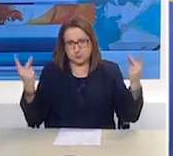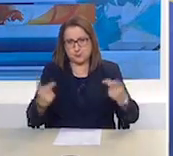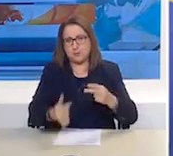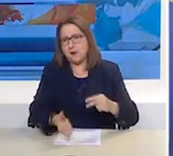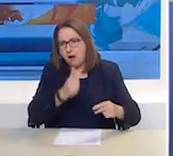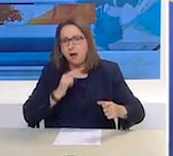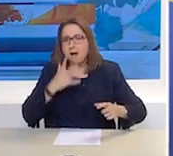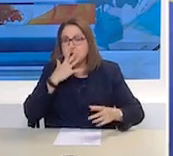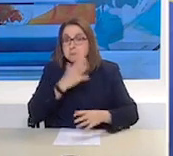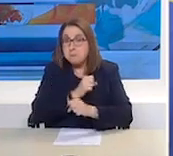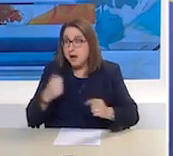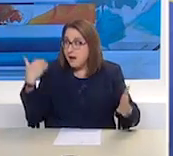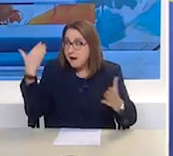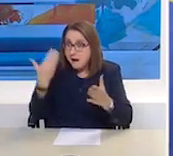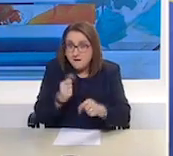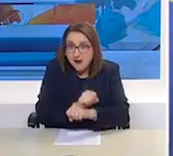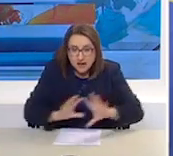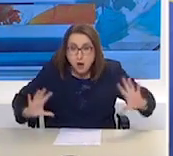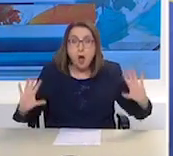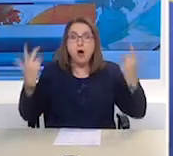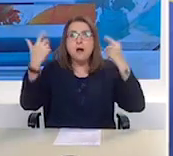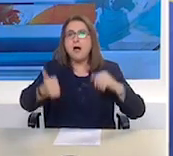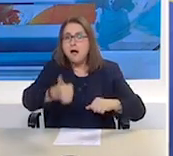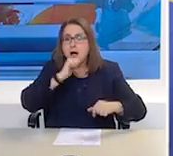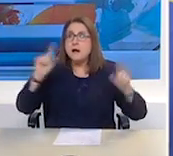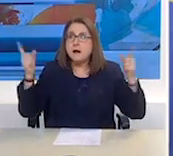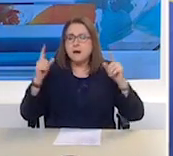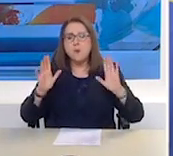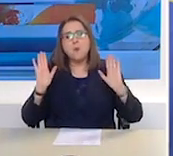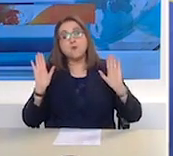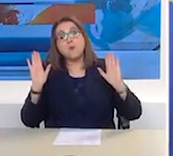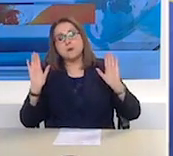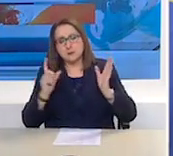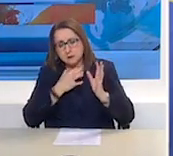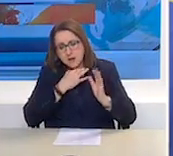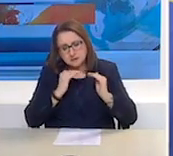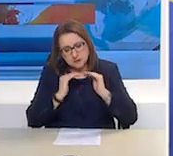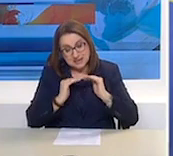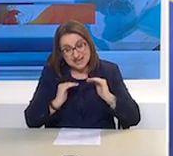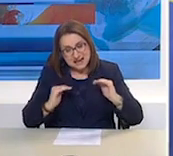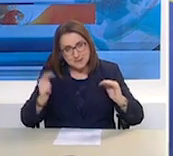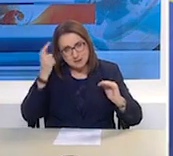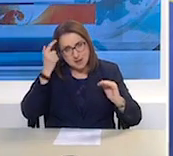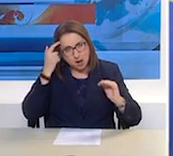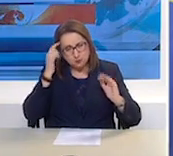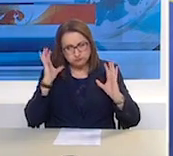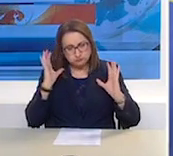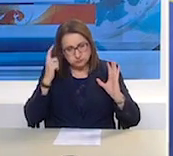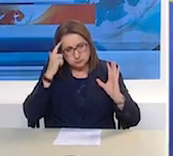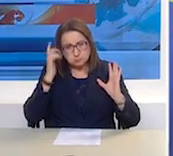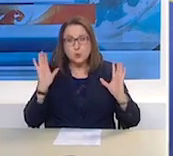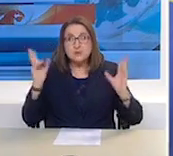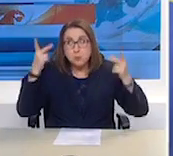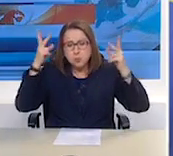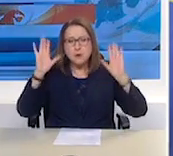αλόγιστα. Άρα σε κάθε περίπτωση χρειάζεται να υπάρχει νυφαλιότητα για το ζήτημα της επιβολής και της στήρησης